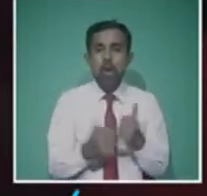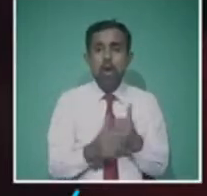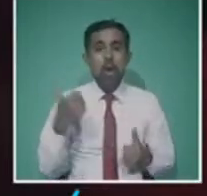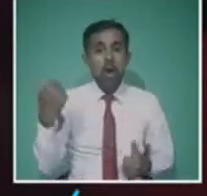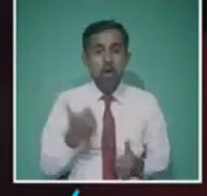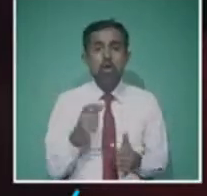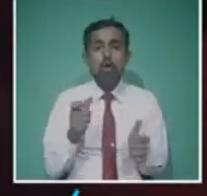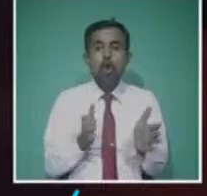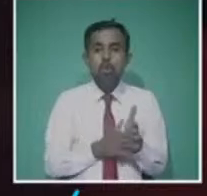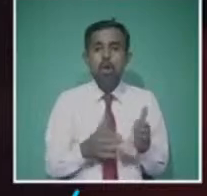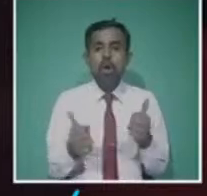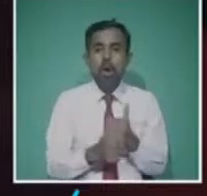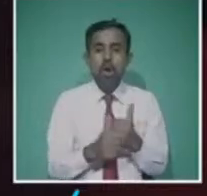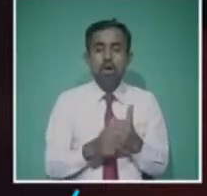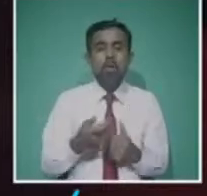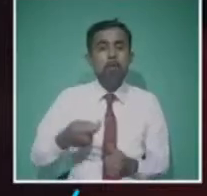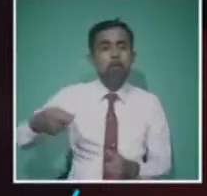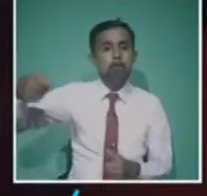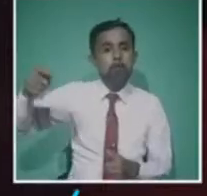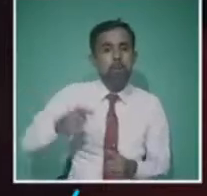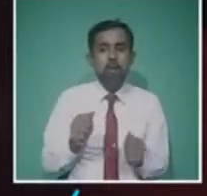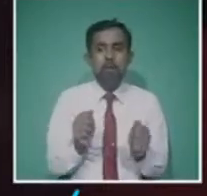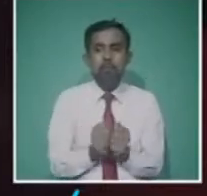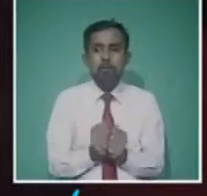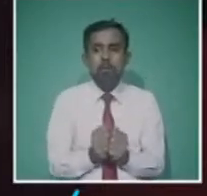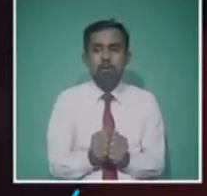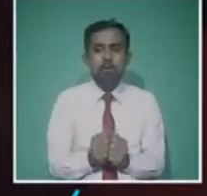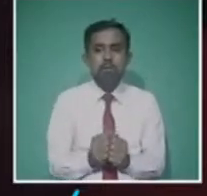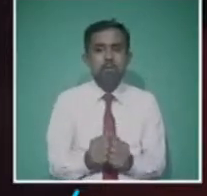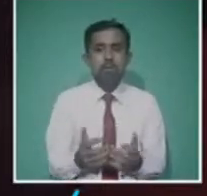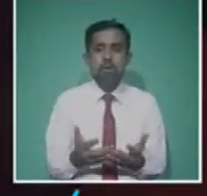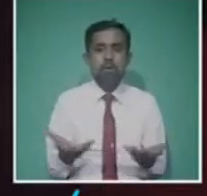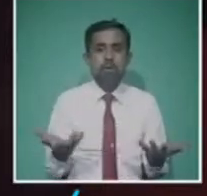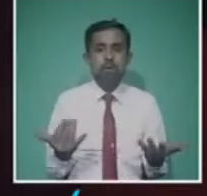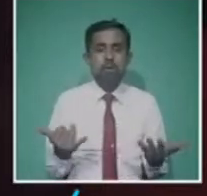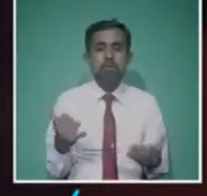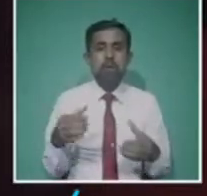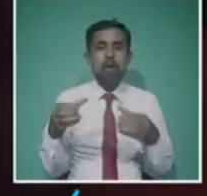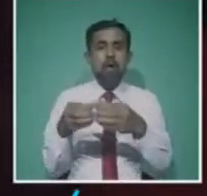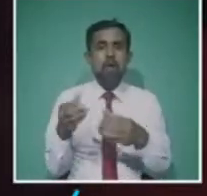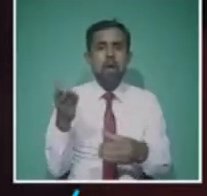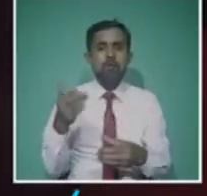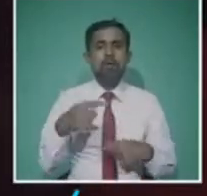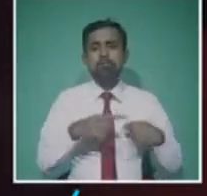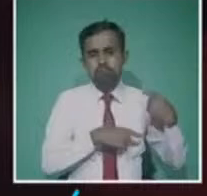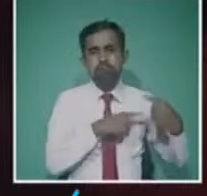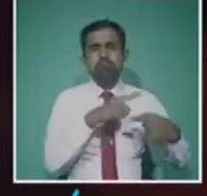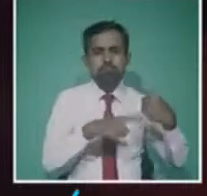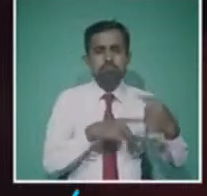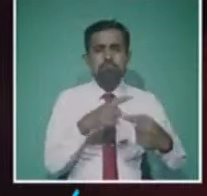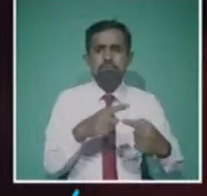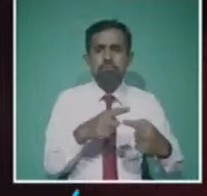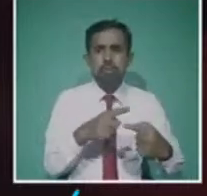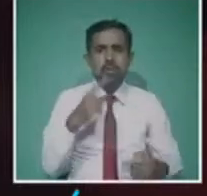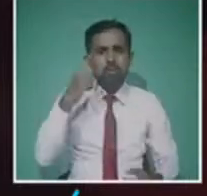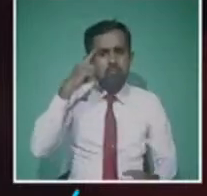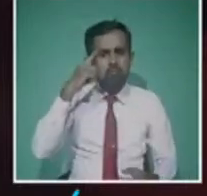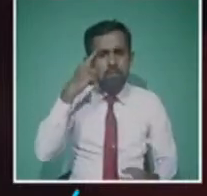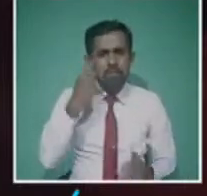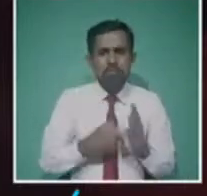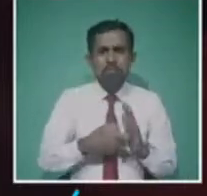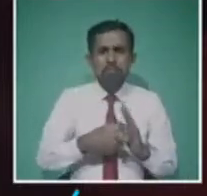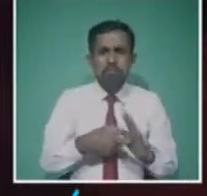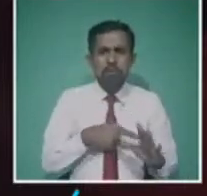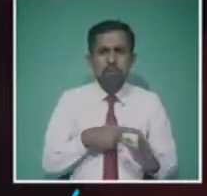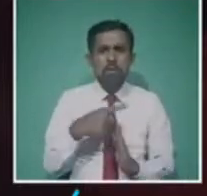අලුත් කාරක සභාවක් ඇති කරන්න මේ ප්‍රසම්පාදන කටයුතු වලට නැත්නම් මේ සමහර කණ්ඩායම් ඉන්නෝ දිගින් දිගටම මන් දන්නේ උත්සාහ කරන්න එක